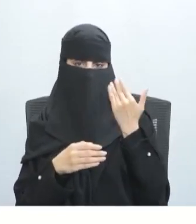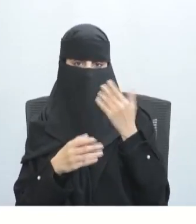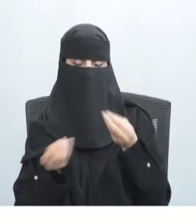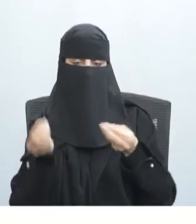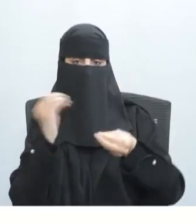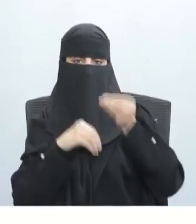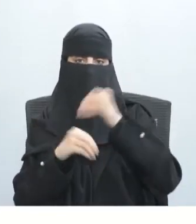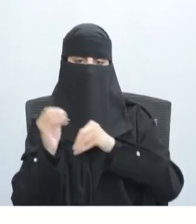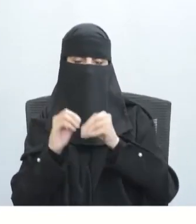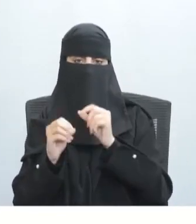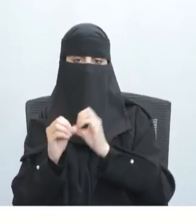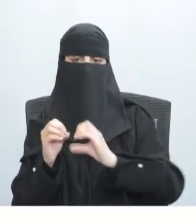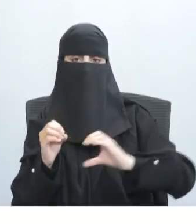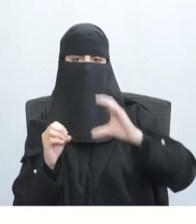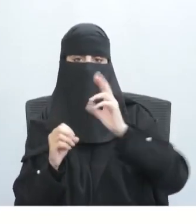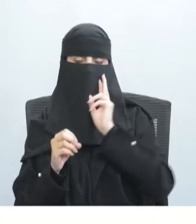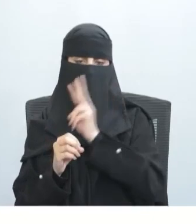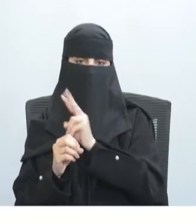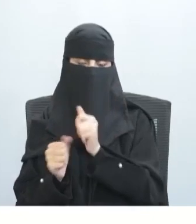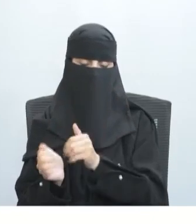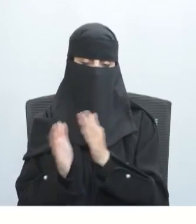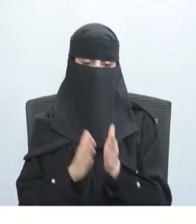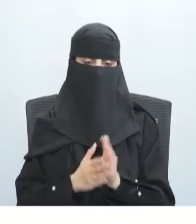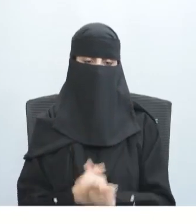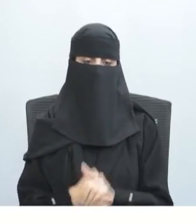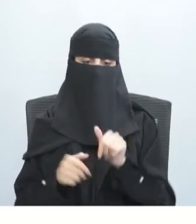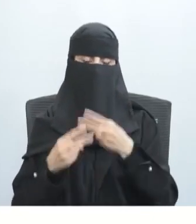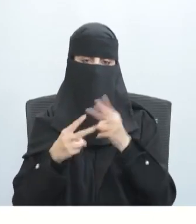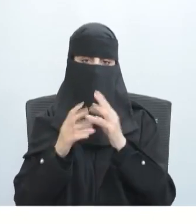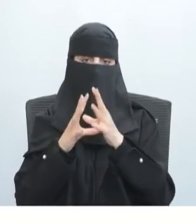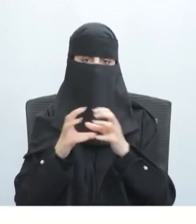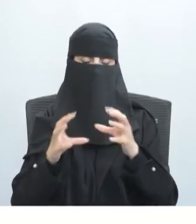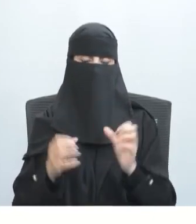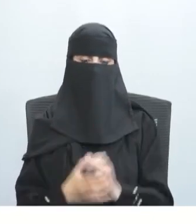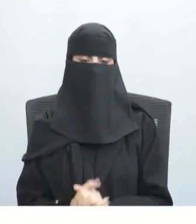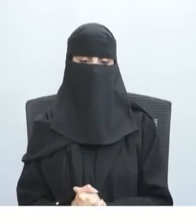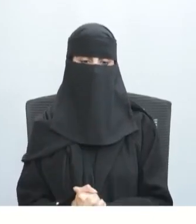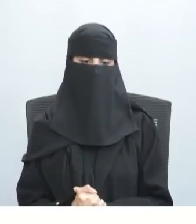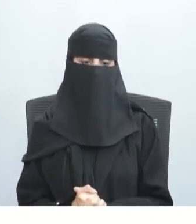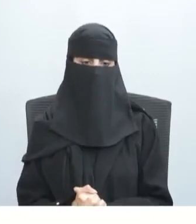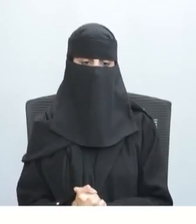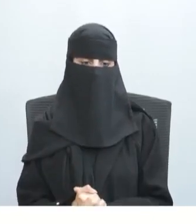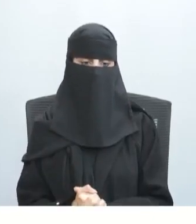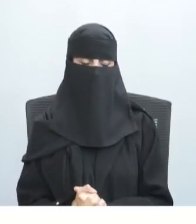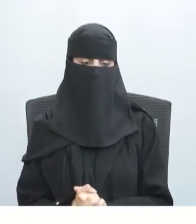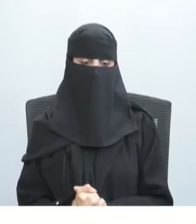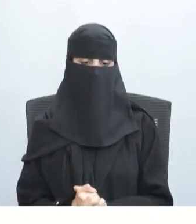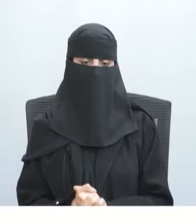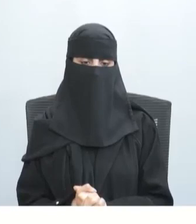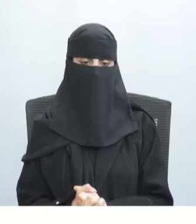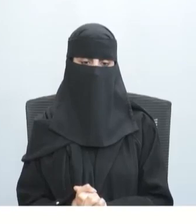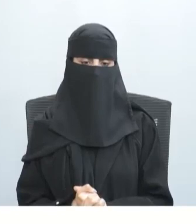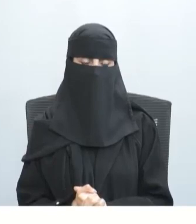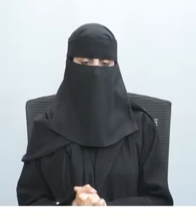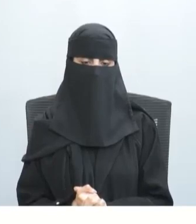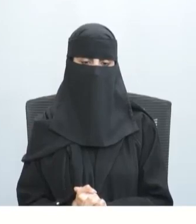الارباح على المبلغ الاساسي و 5% وهكذا وسنوضح ذلك في امثله وذلك نسبه الى انه يتم اكتساب العائد على